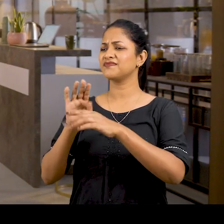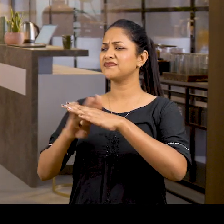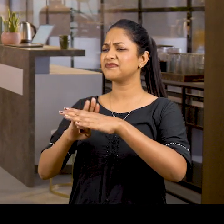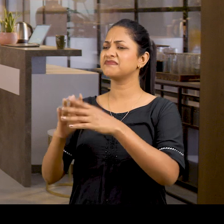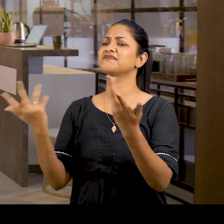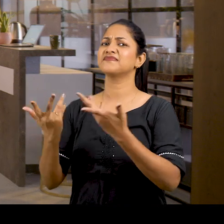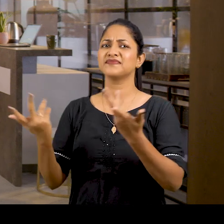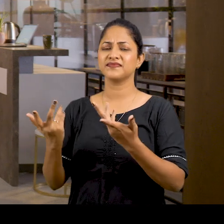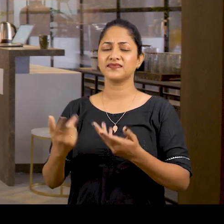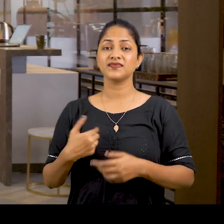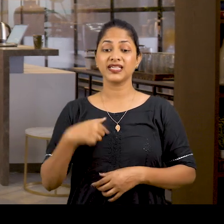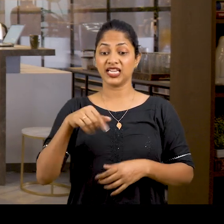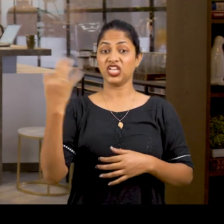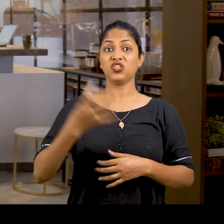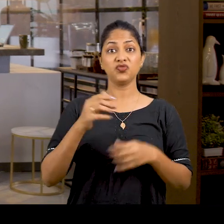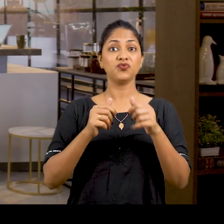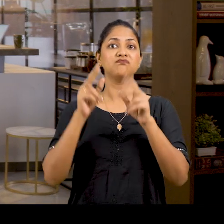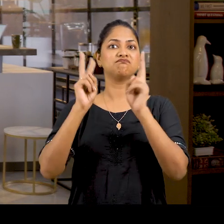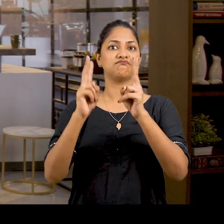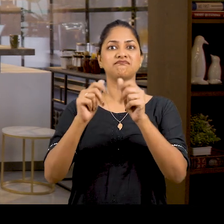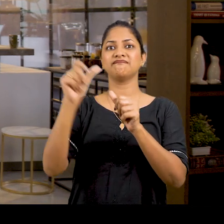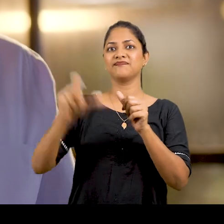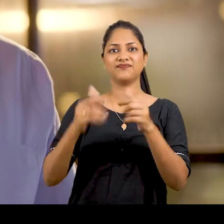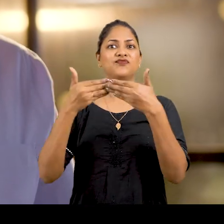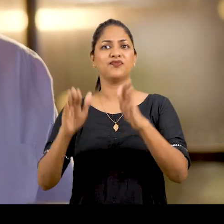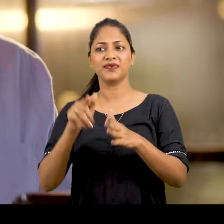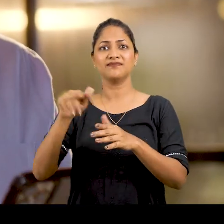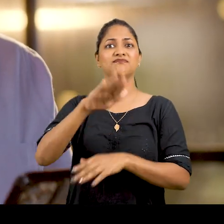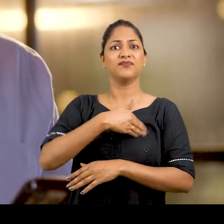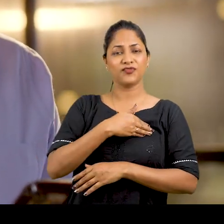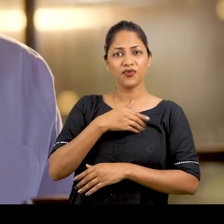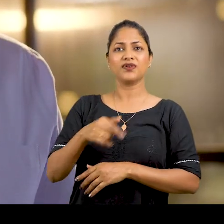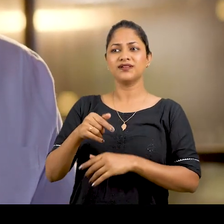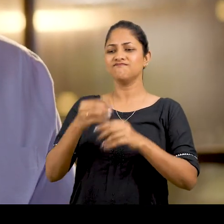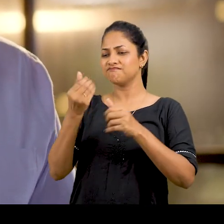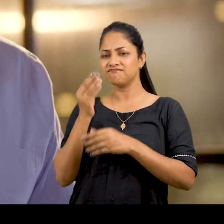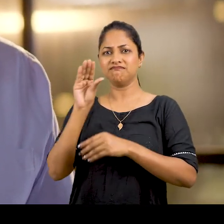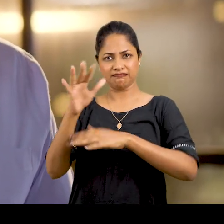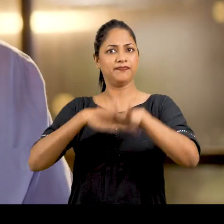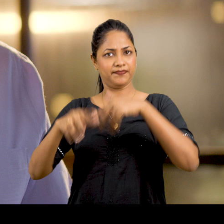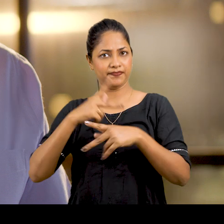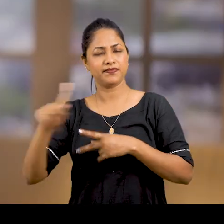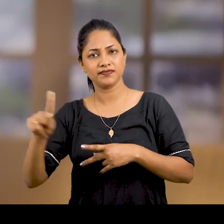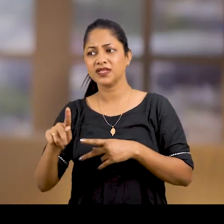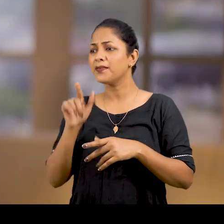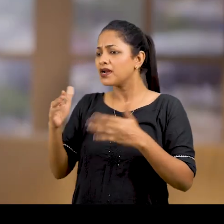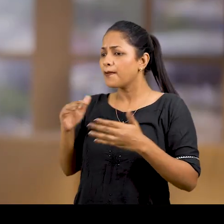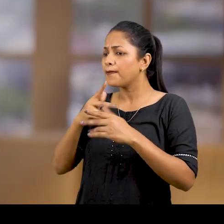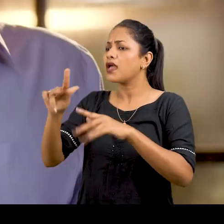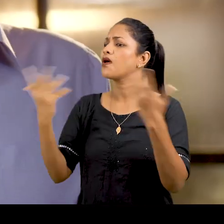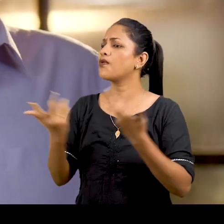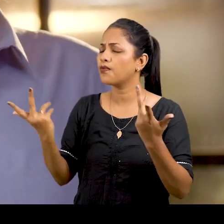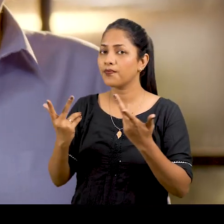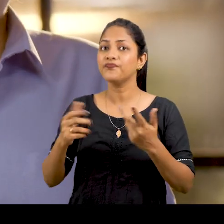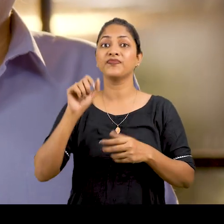ఏం పనిలో బిజీగున్నావోయ్? అరే, ఒక కొత్త ట్రేడింగ్ అకౌంట్ తీసుకున్నాను. బ్రోకర్కి మార్జిన్ కోసం డబ్బులు ట్రాన్స్ఫర్ చేస్తున్నా. ఏ మోడ్